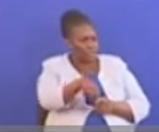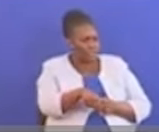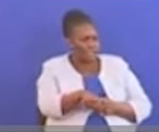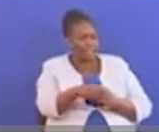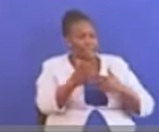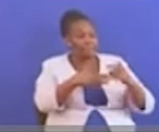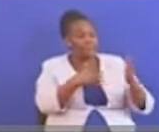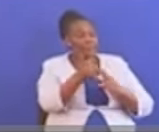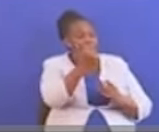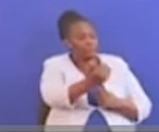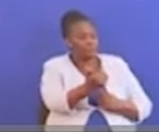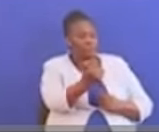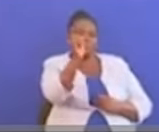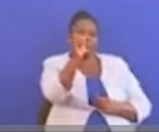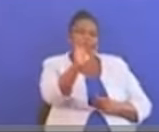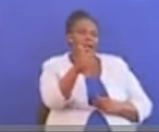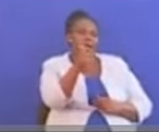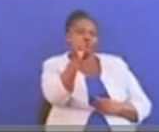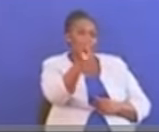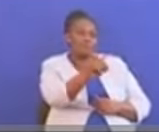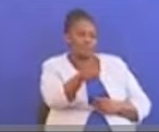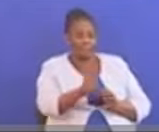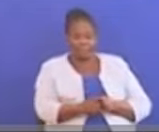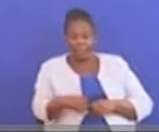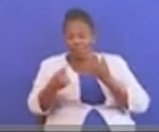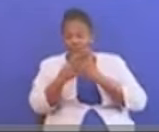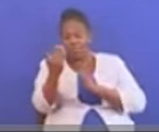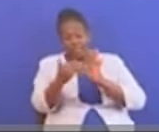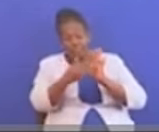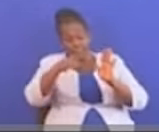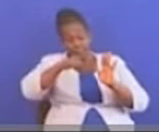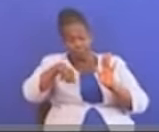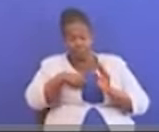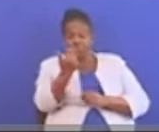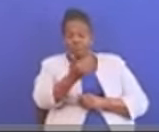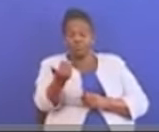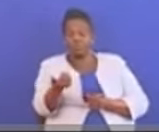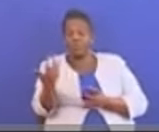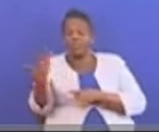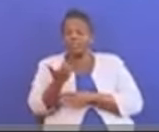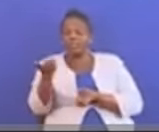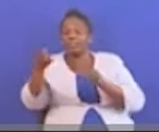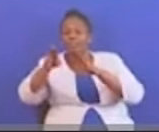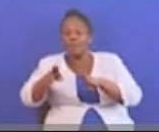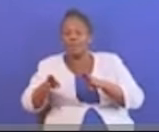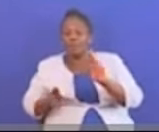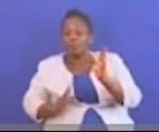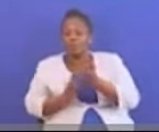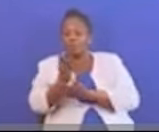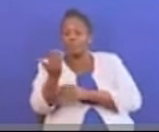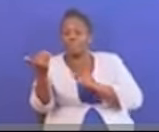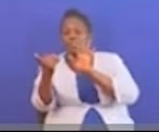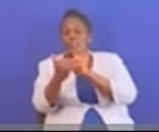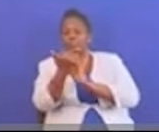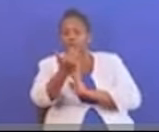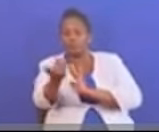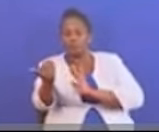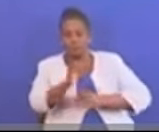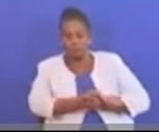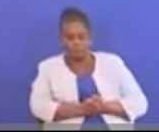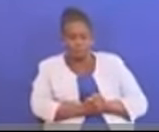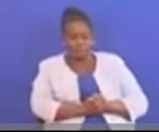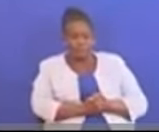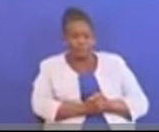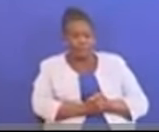ni kosa, lakini kwa maana ya sheria zetu mtoto atahukumiwa chini ya sheria ya watoto, na hivyo